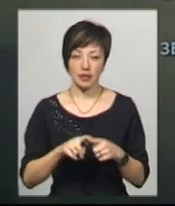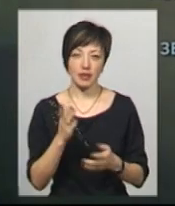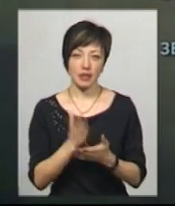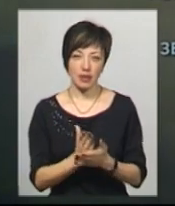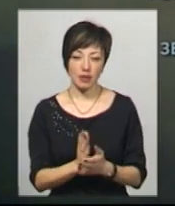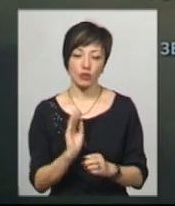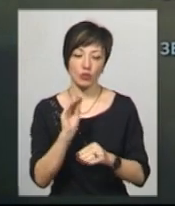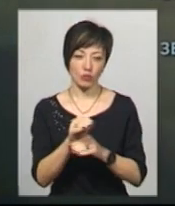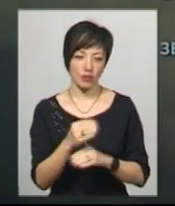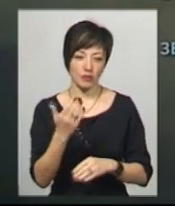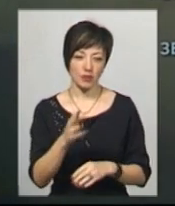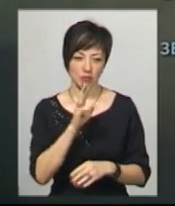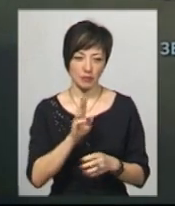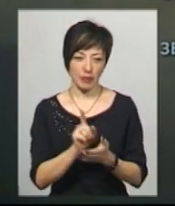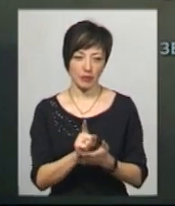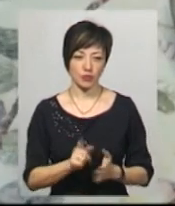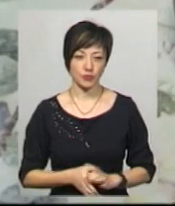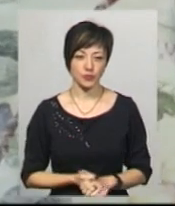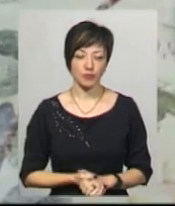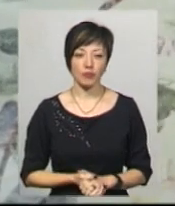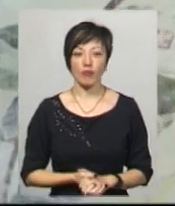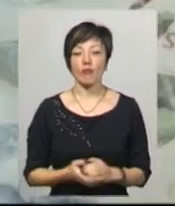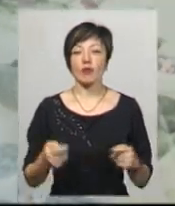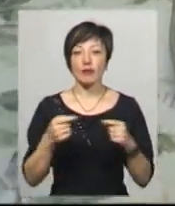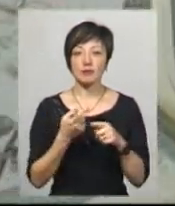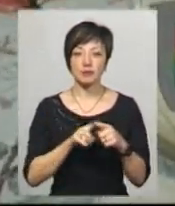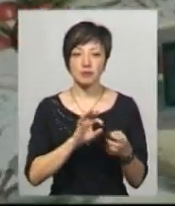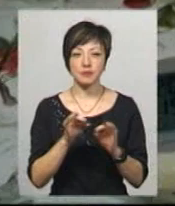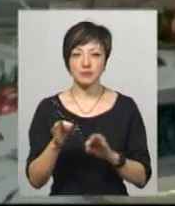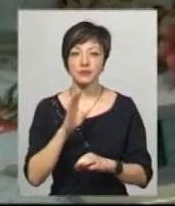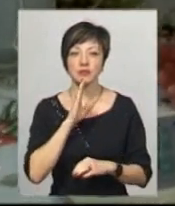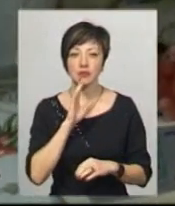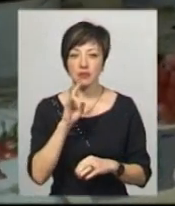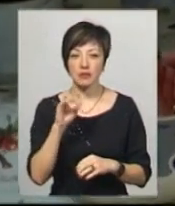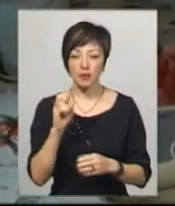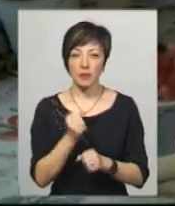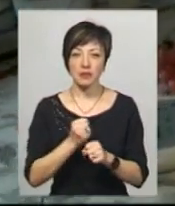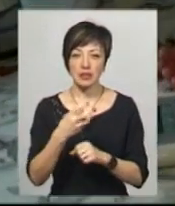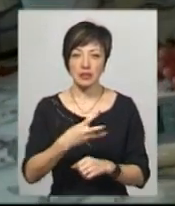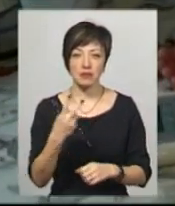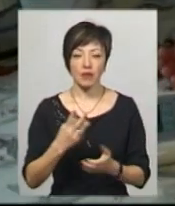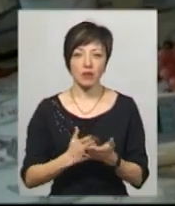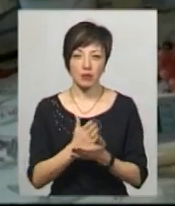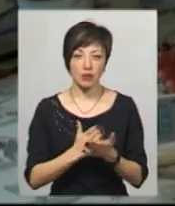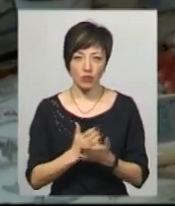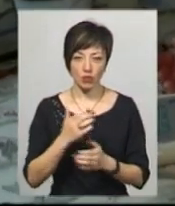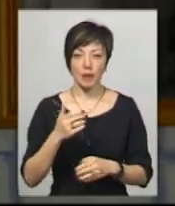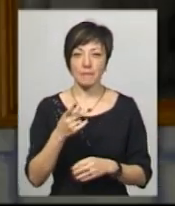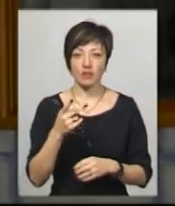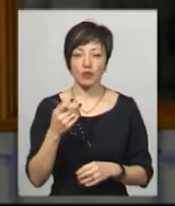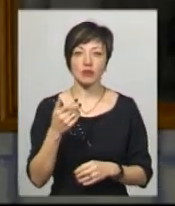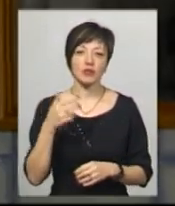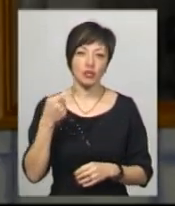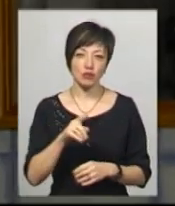є кількість гривень, на яку вам збільшать виплату. Згідно з цією формулою, пані Ніна, яка пропрацювала 32 роки і отримує зараз 1500,